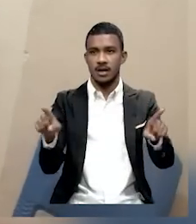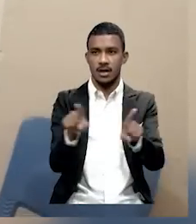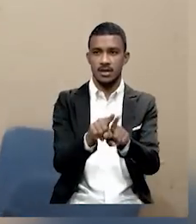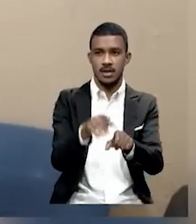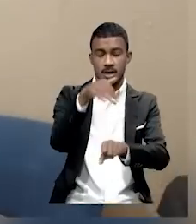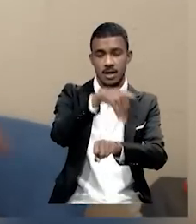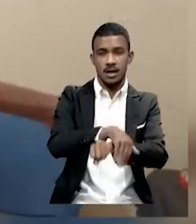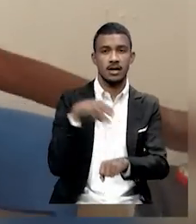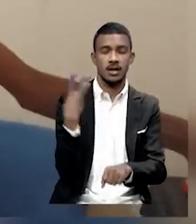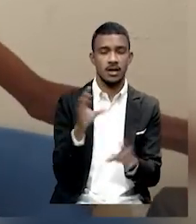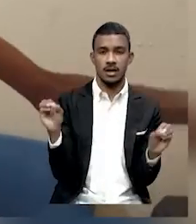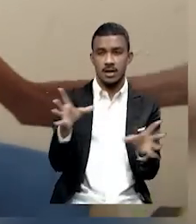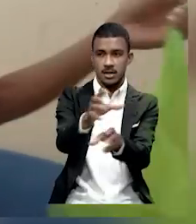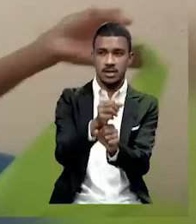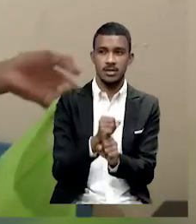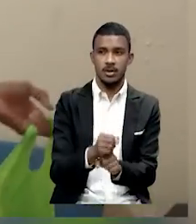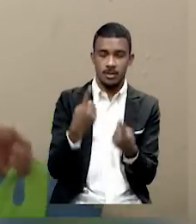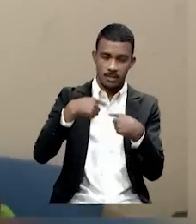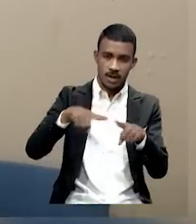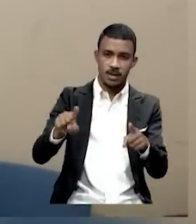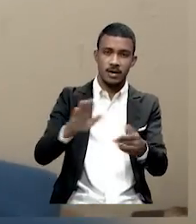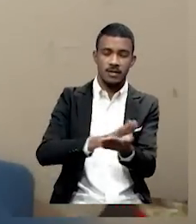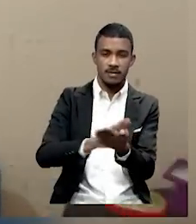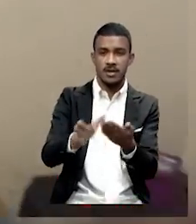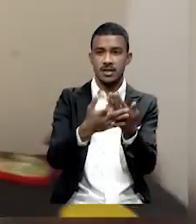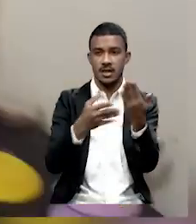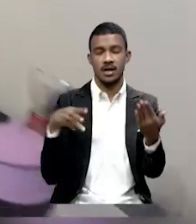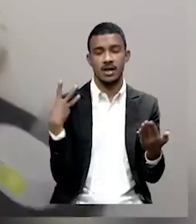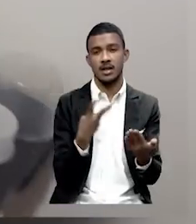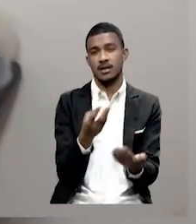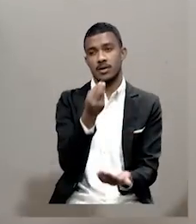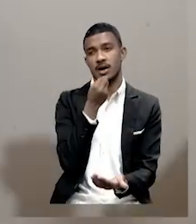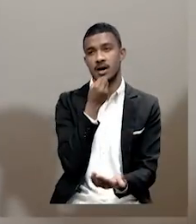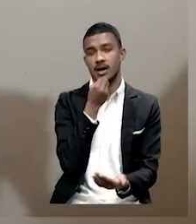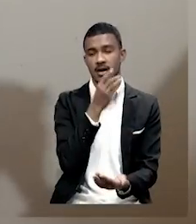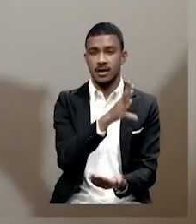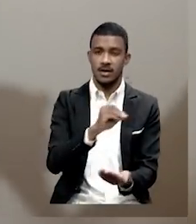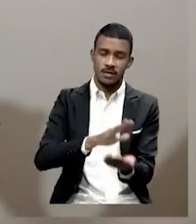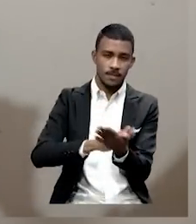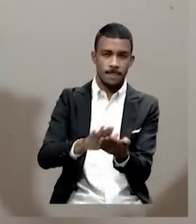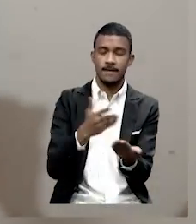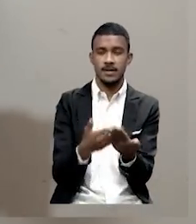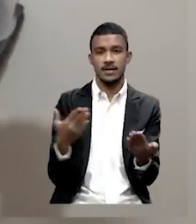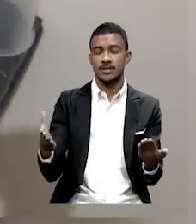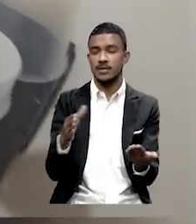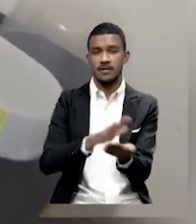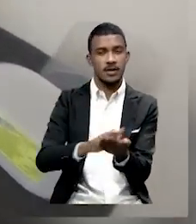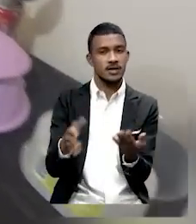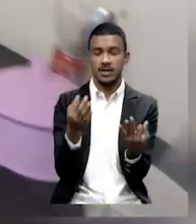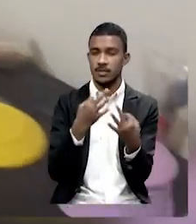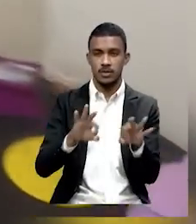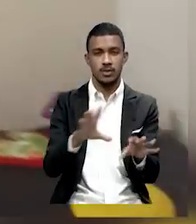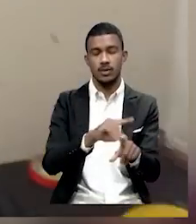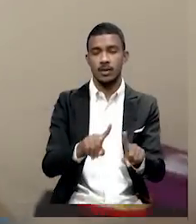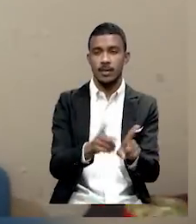kalanya ni tala simu galai ba hana ba fasiran ni kan cairan ni tato hanya ni kan makina fasimo so tona be kalan atu mai fal ni ita